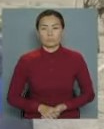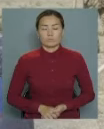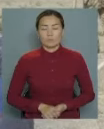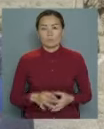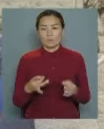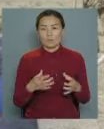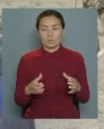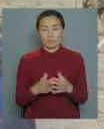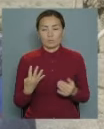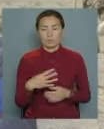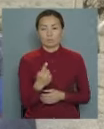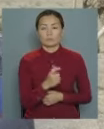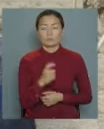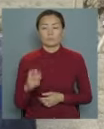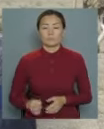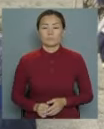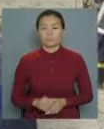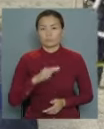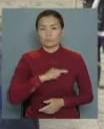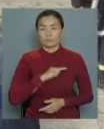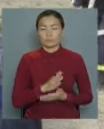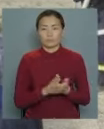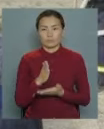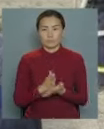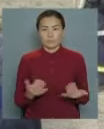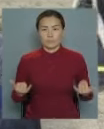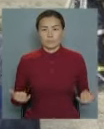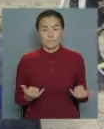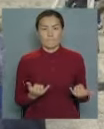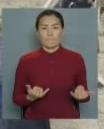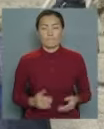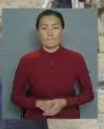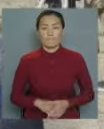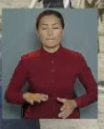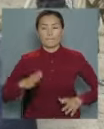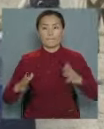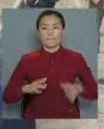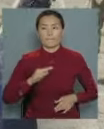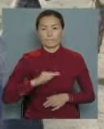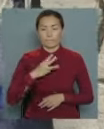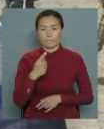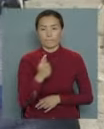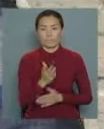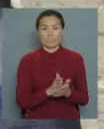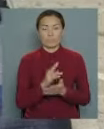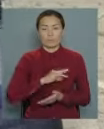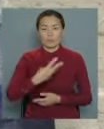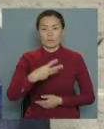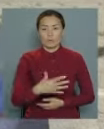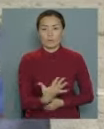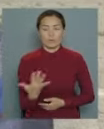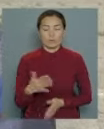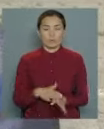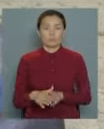Мекемеде 41 адам, 41 қызметкер бар. Қазір бүгінгі таңда осы оқу-жаттығуға 41 қызметкердің 35-і